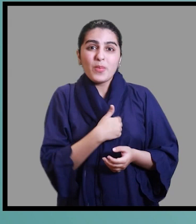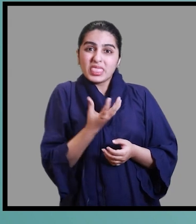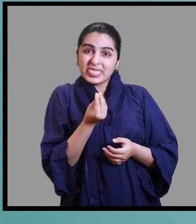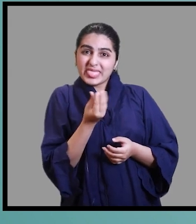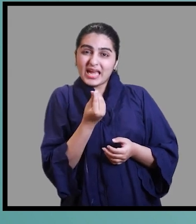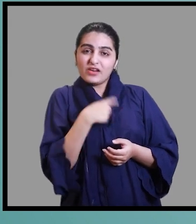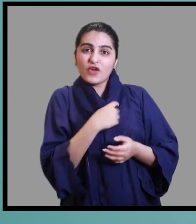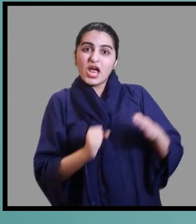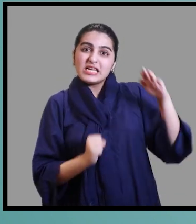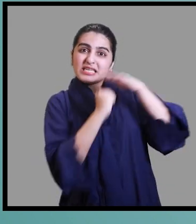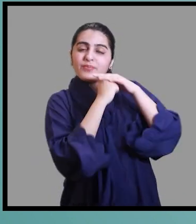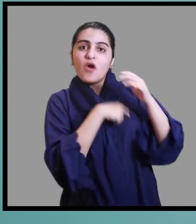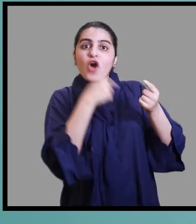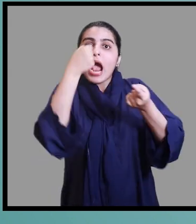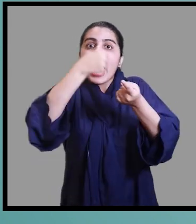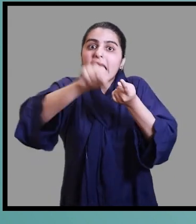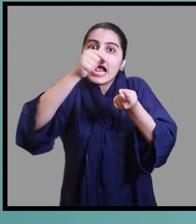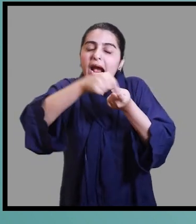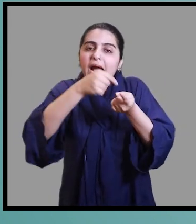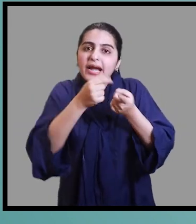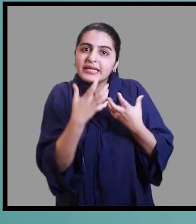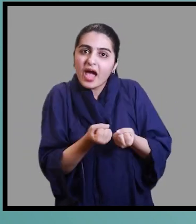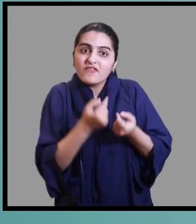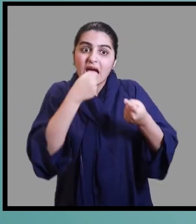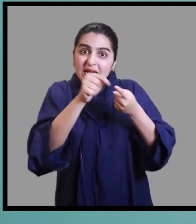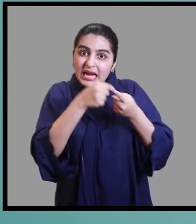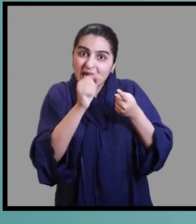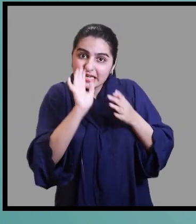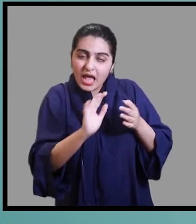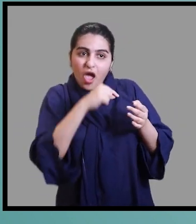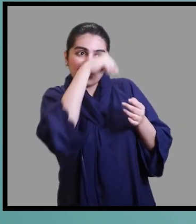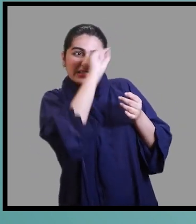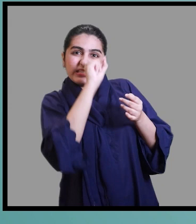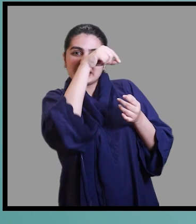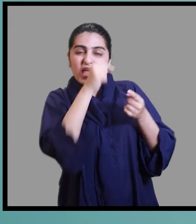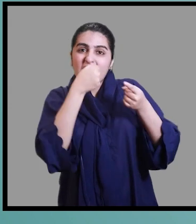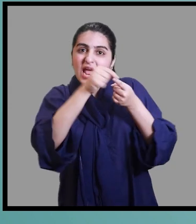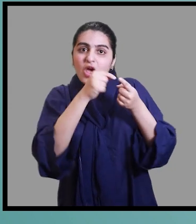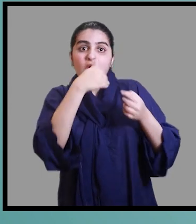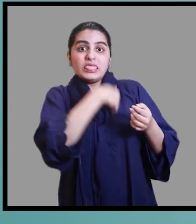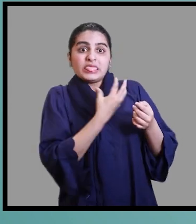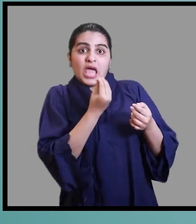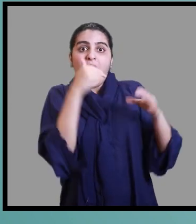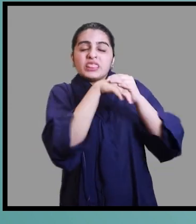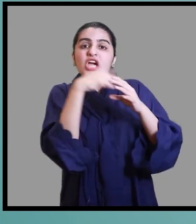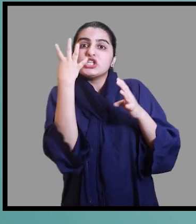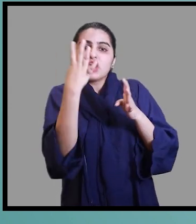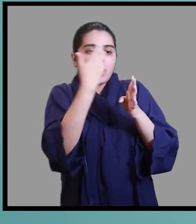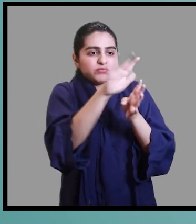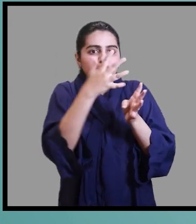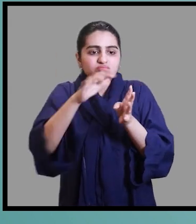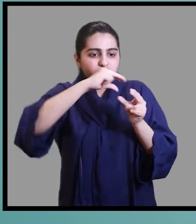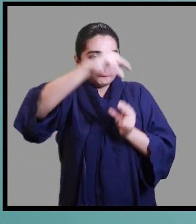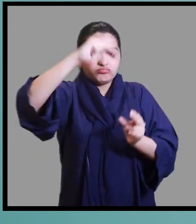है दिल का जो है, दिल चलता है करंट से, तो उसके अंदर ऊपर एक मेन स्विच होता है, ऊपर के कमरे, दिल में चार कमरे होते हैं,